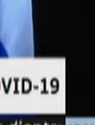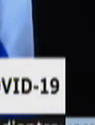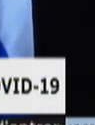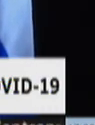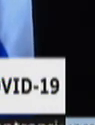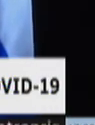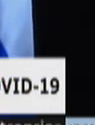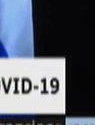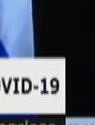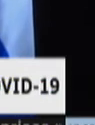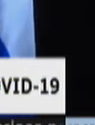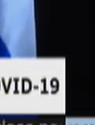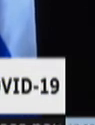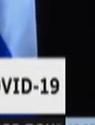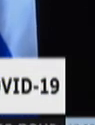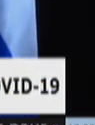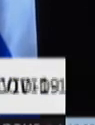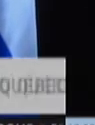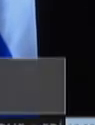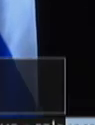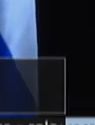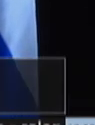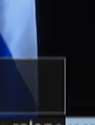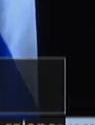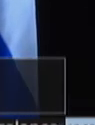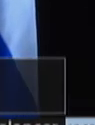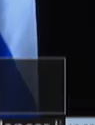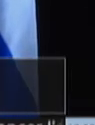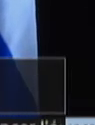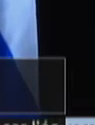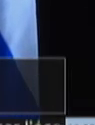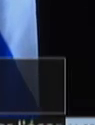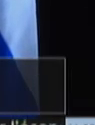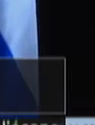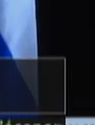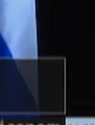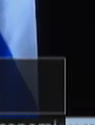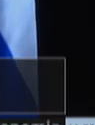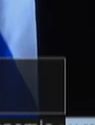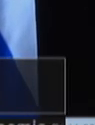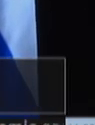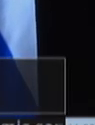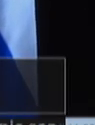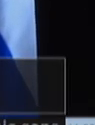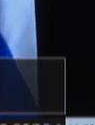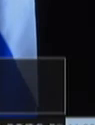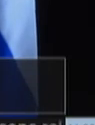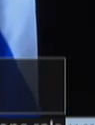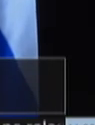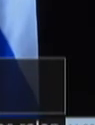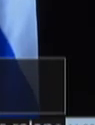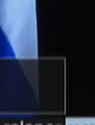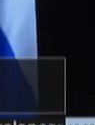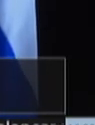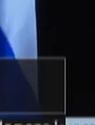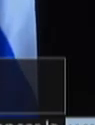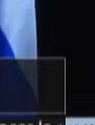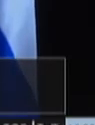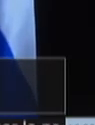au long de la période estivale. Avant d'aborder le bilan du jour, comme vous y êtes habitués, je voudrais lancer